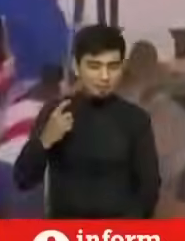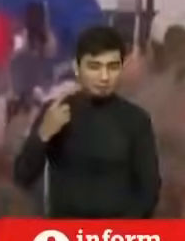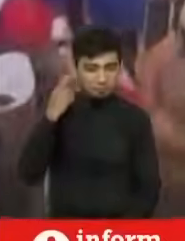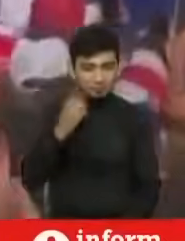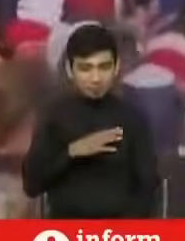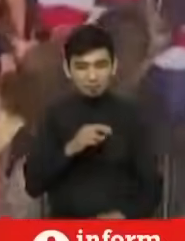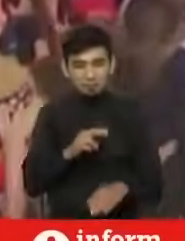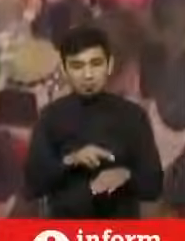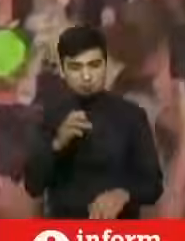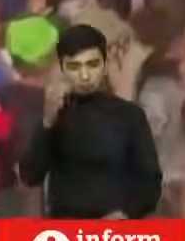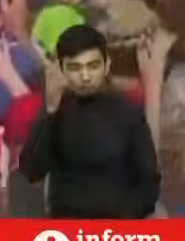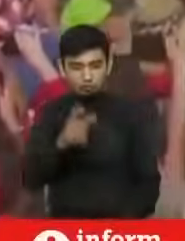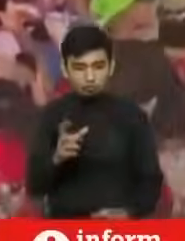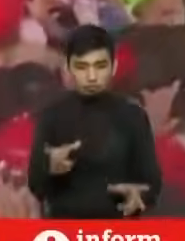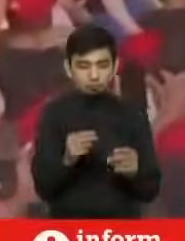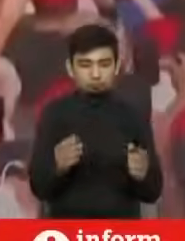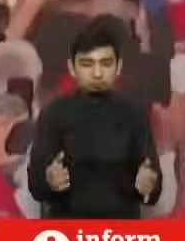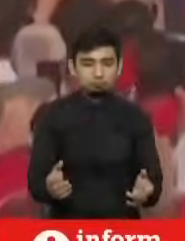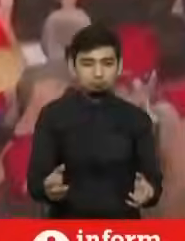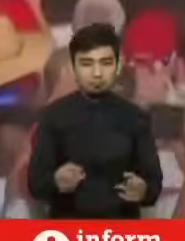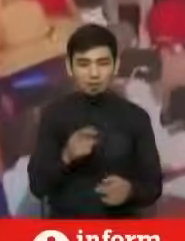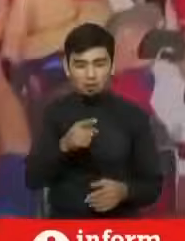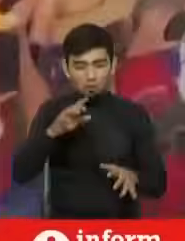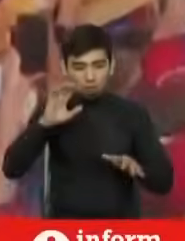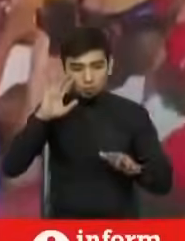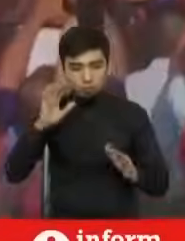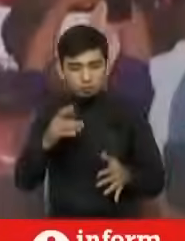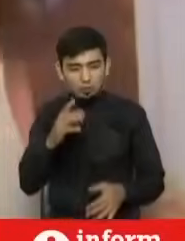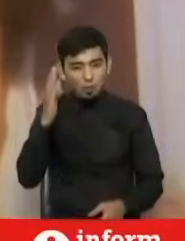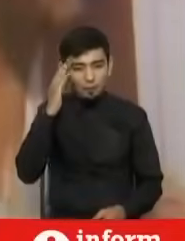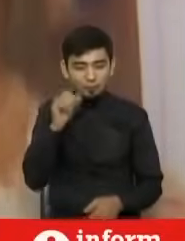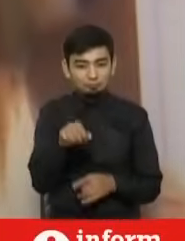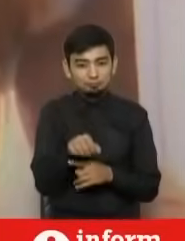видно что политика спасло чудо он случайно повернул